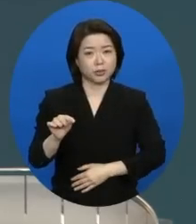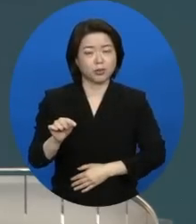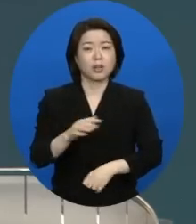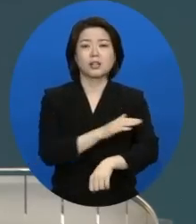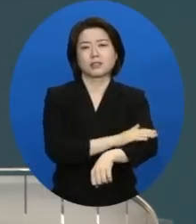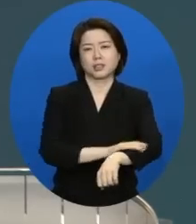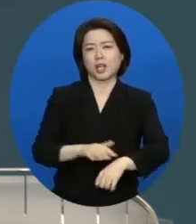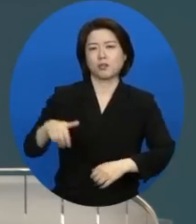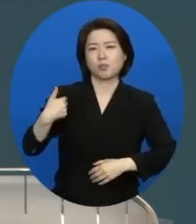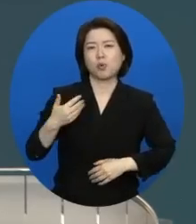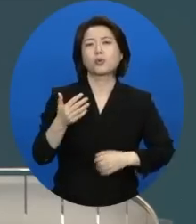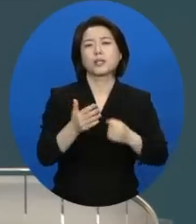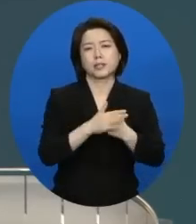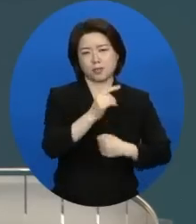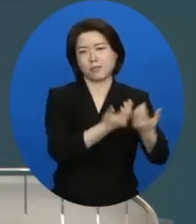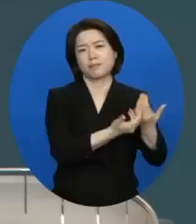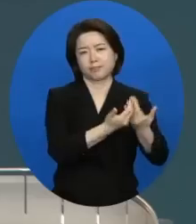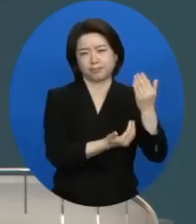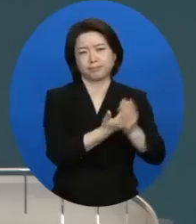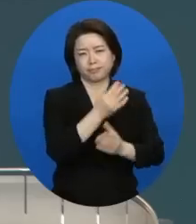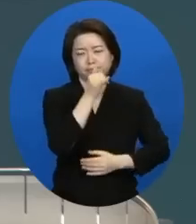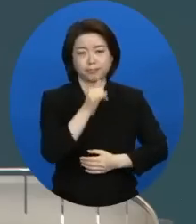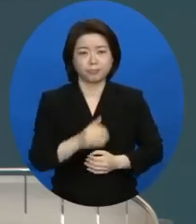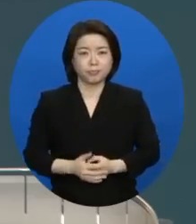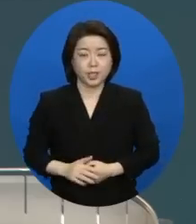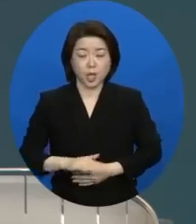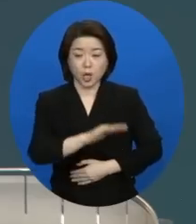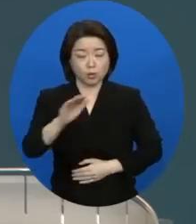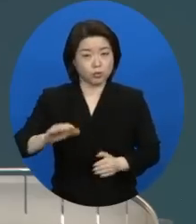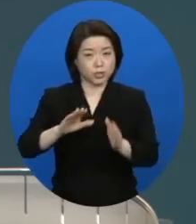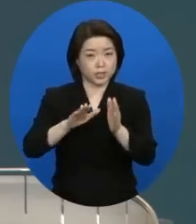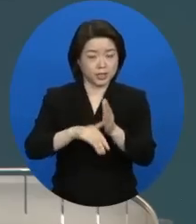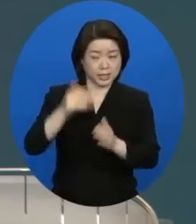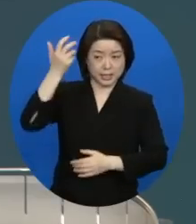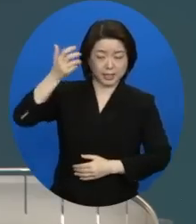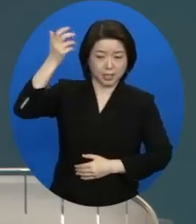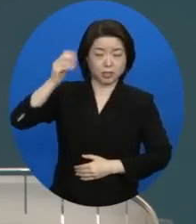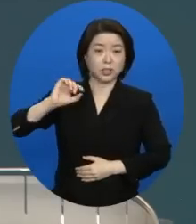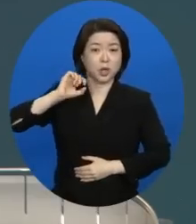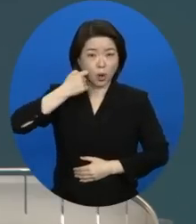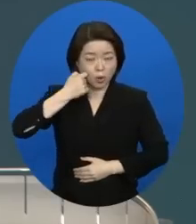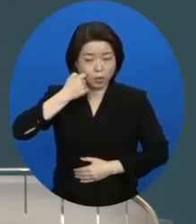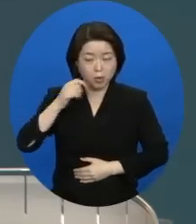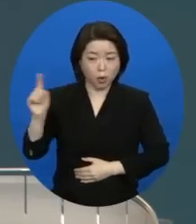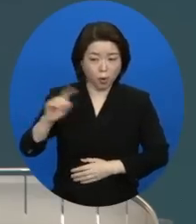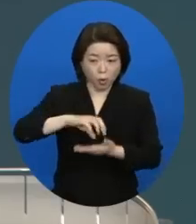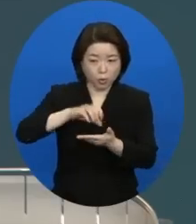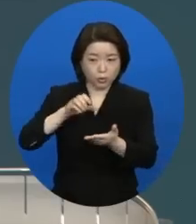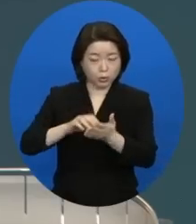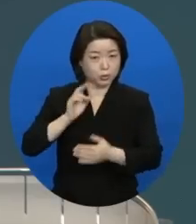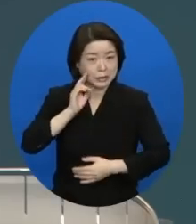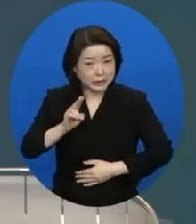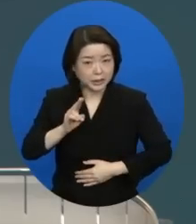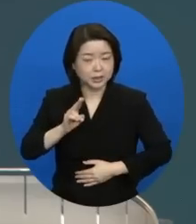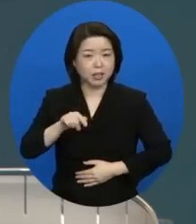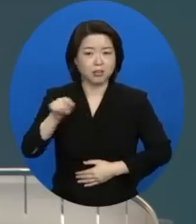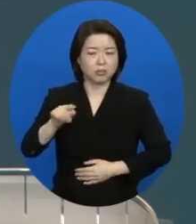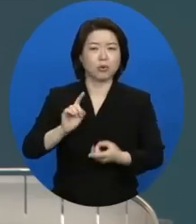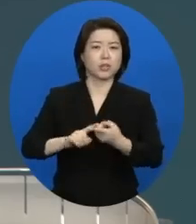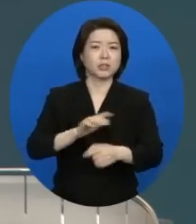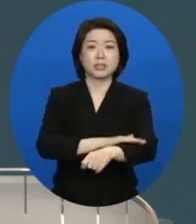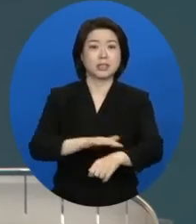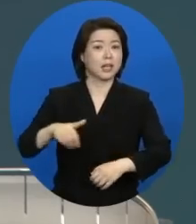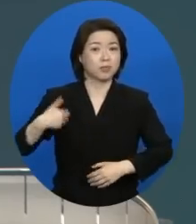모르기 때문에 그렇습니다. 우리 시대의 영적인 어려움이 어느 정도로 심각한지를 잘 모르시는